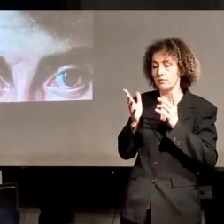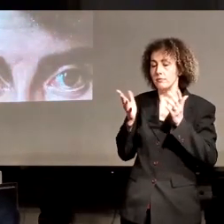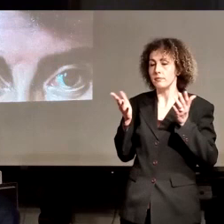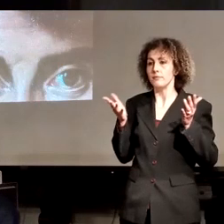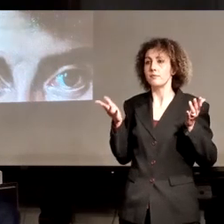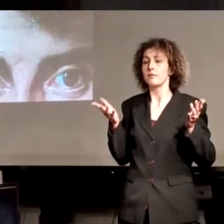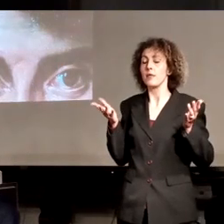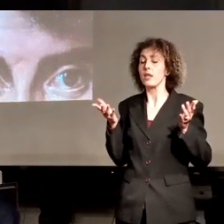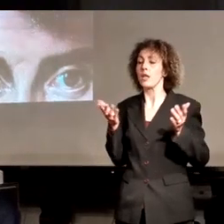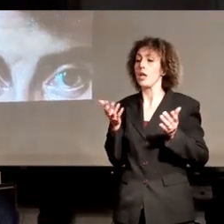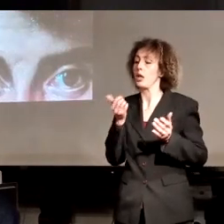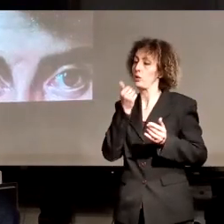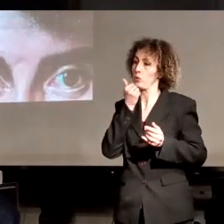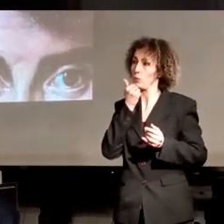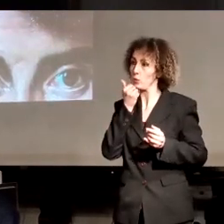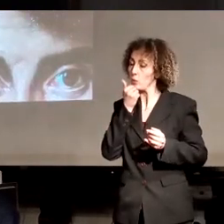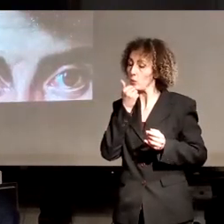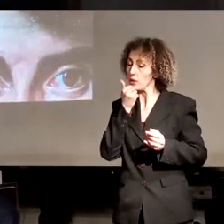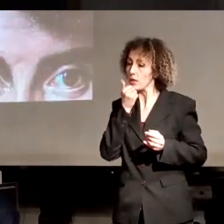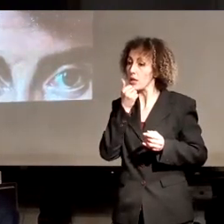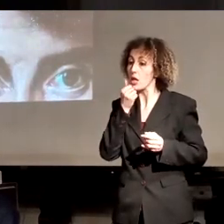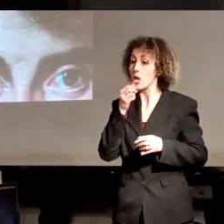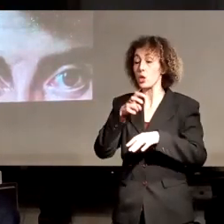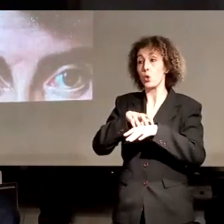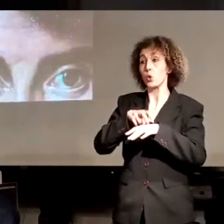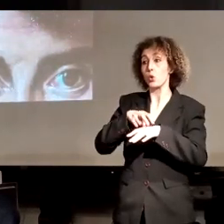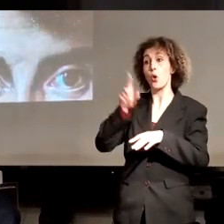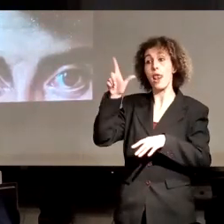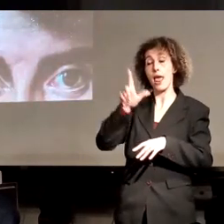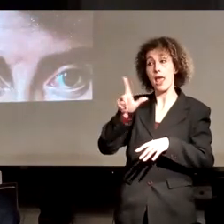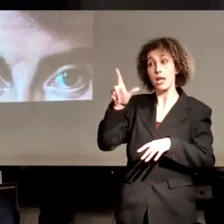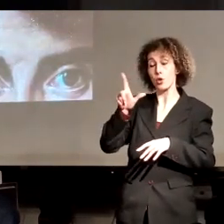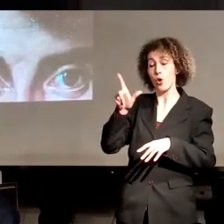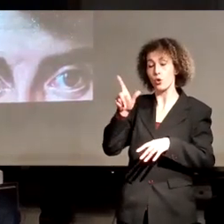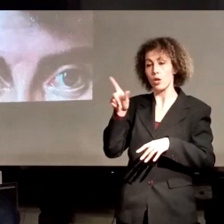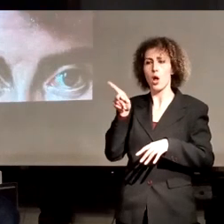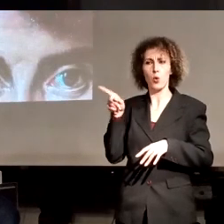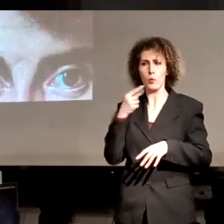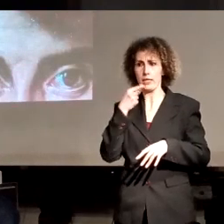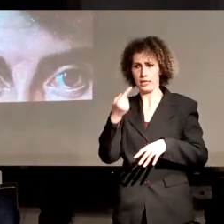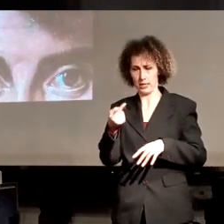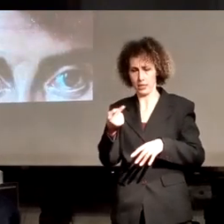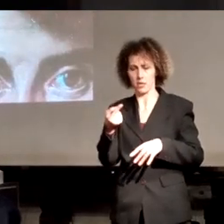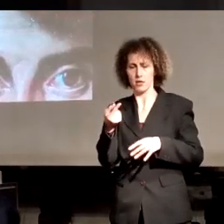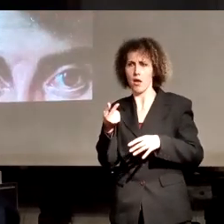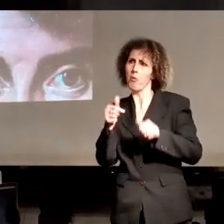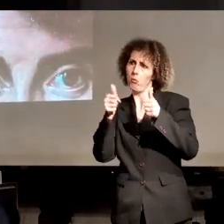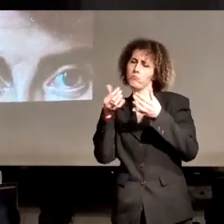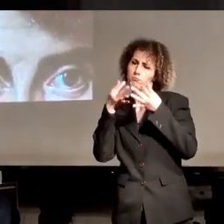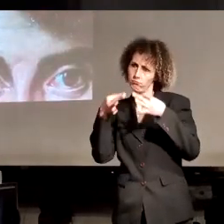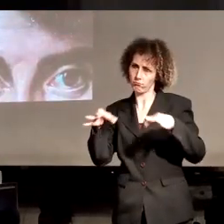vogliate perdonarmi dottor l'enion riprese lui abbastanza cortesemente